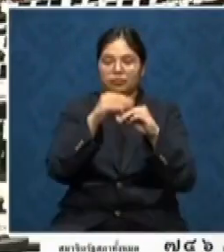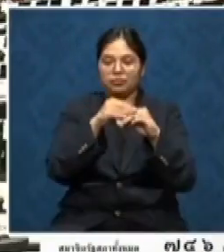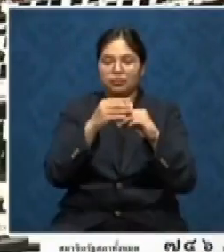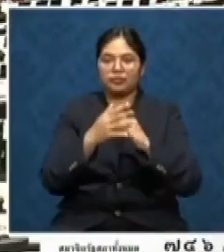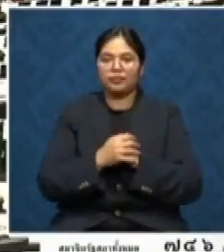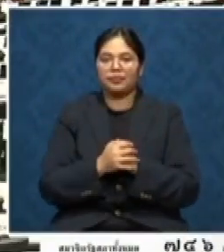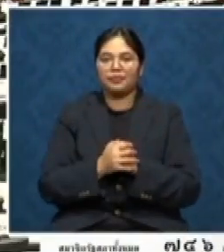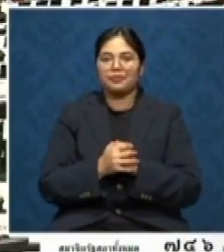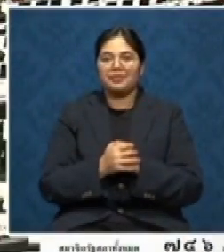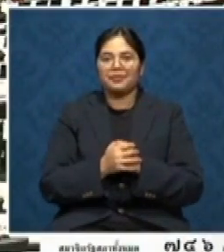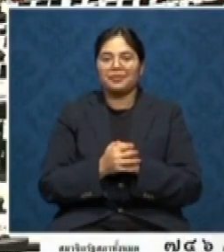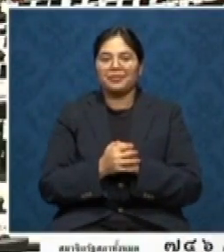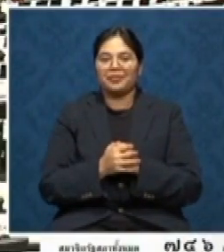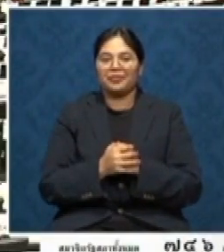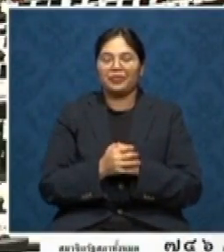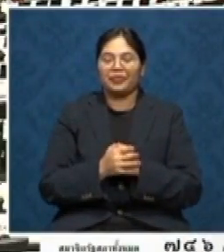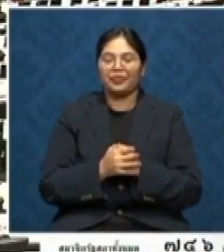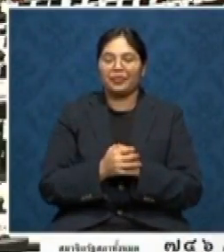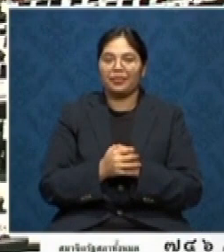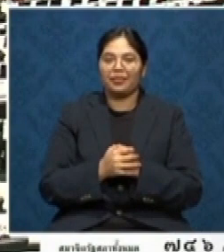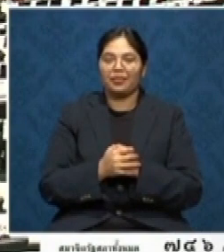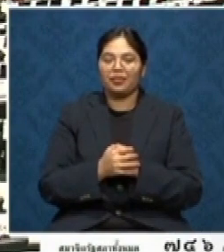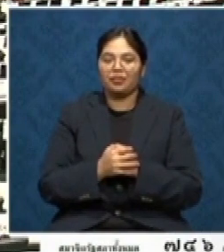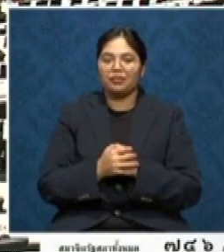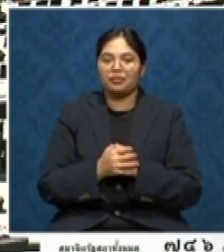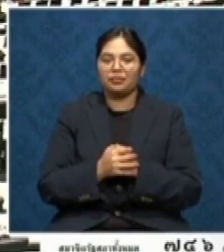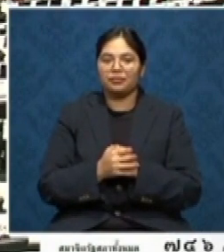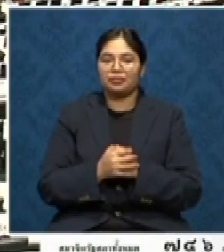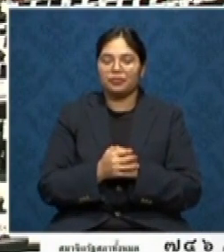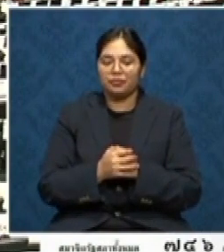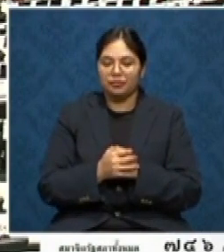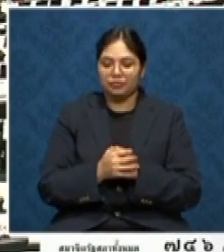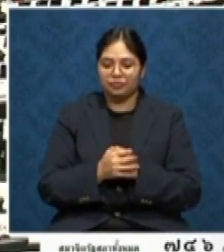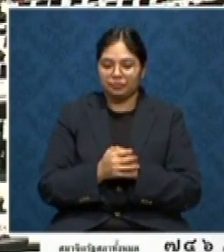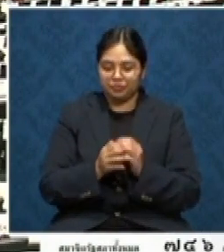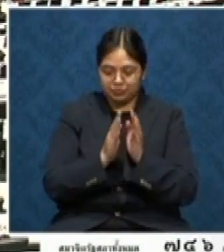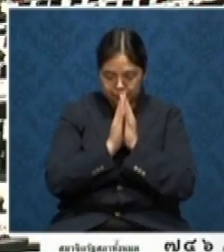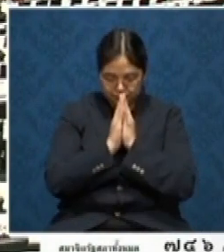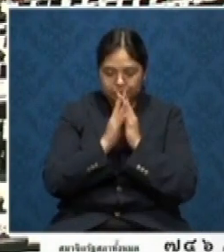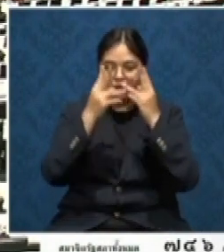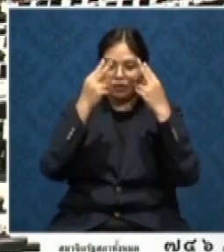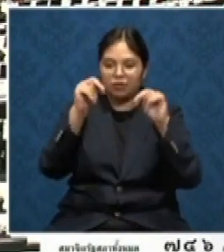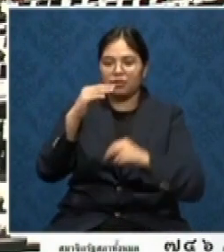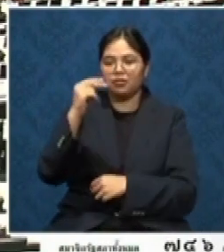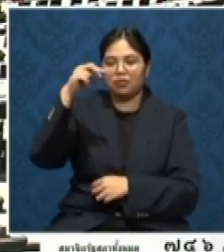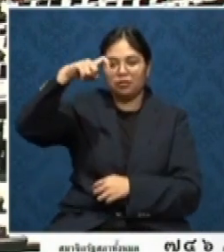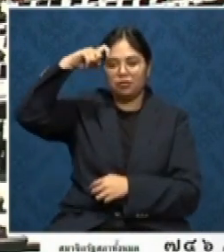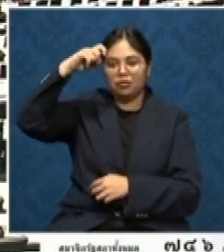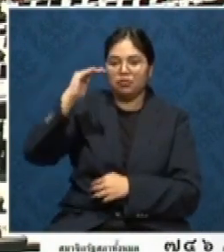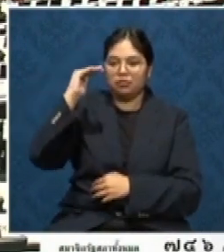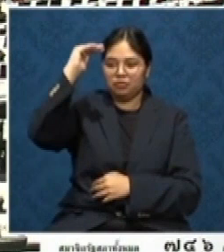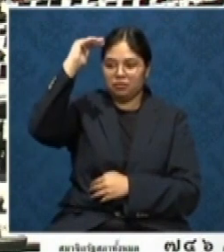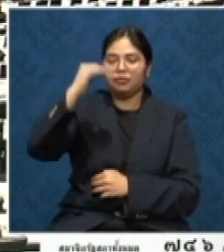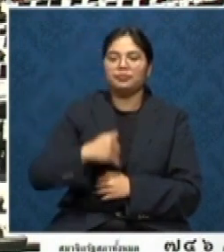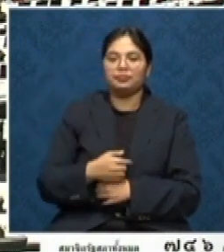กับเศรษฐาไม่ได้อยู่นิ่งฮะคุณเศรษฐาเาตอบอย่างนิ่มๆเลยครับขอน้อมรับโอวาท